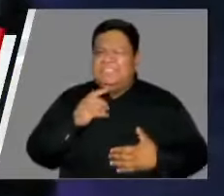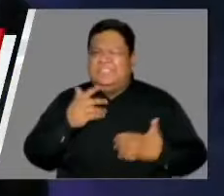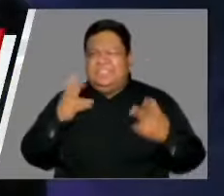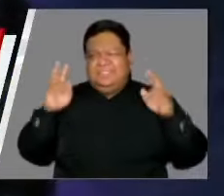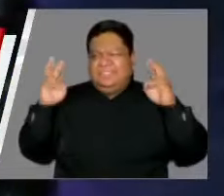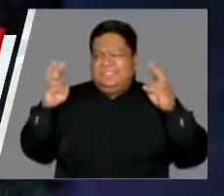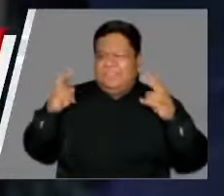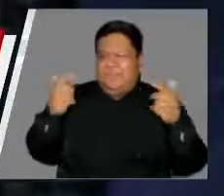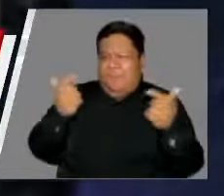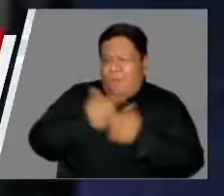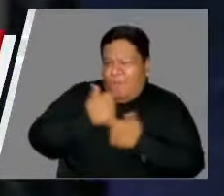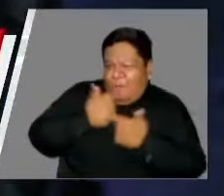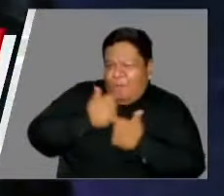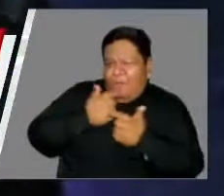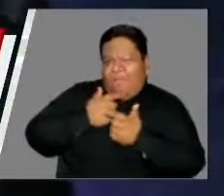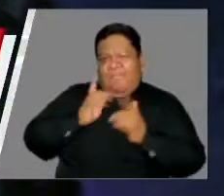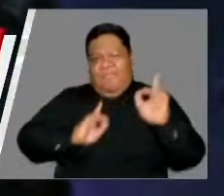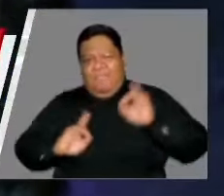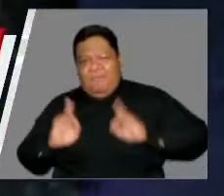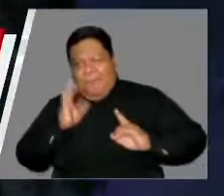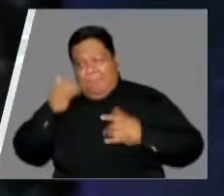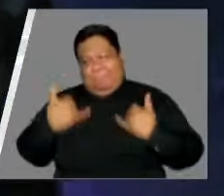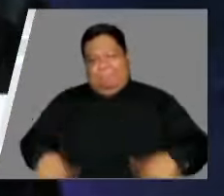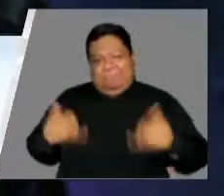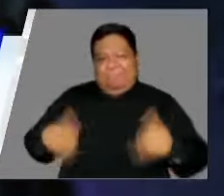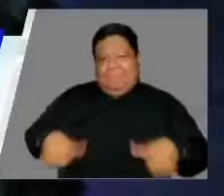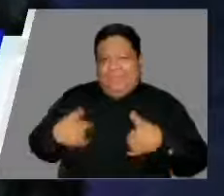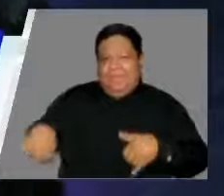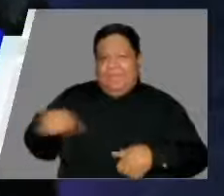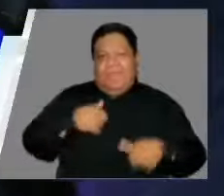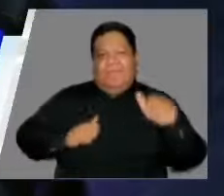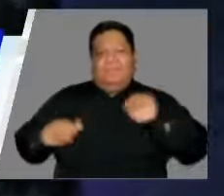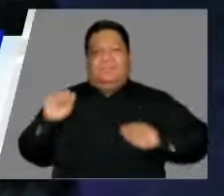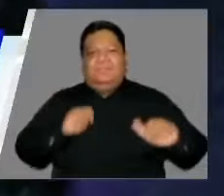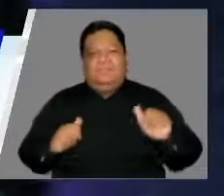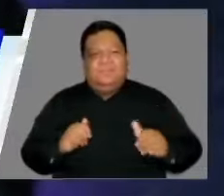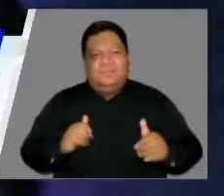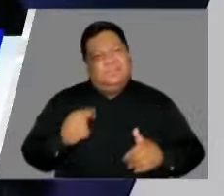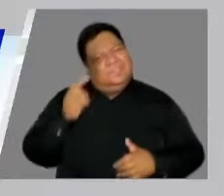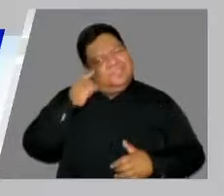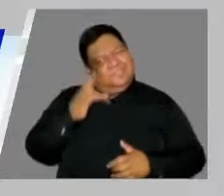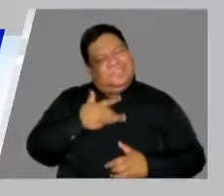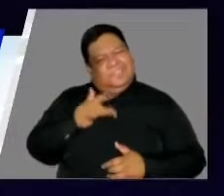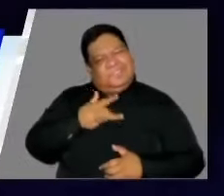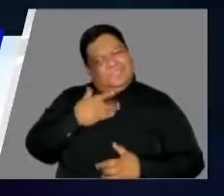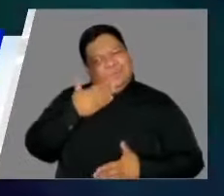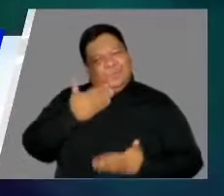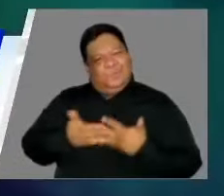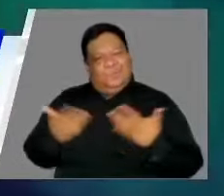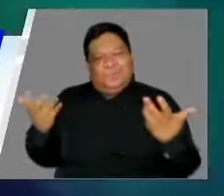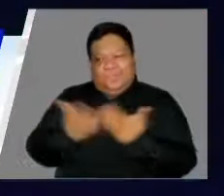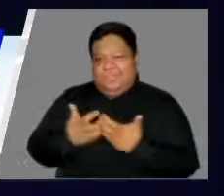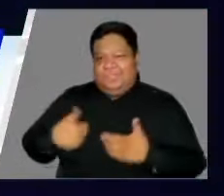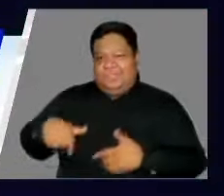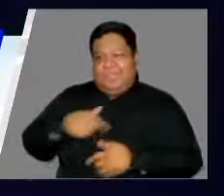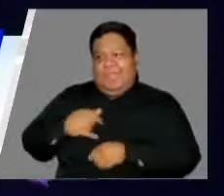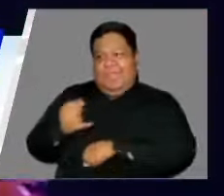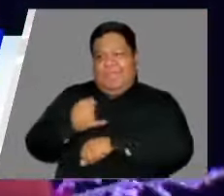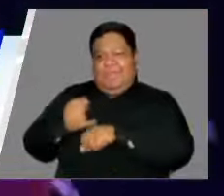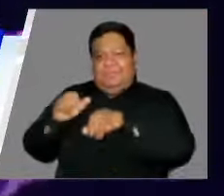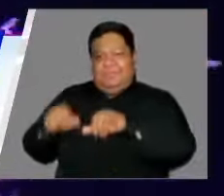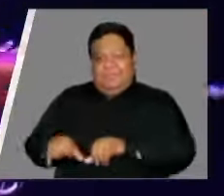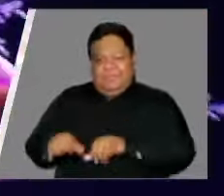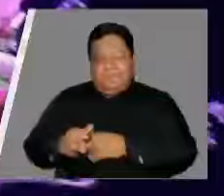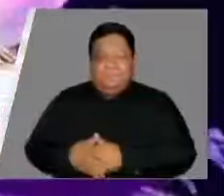ang gugulo namin, tapos lahat kami umaarte. Feeling ko maganda 'yon, tapos nasa island kami lahat. Officially part of the